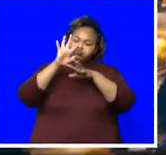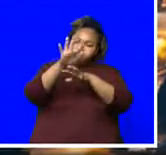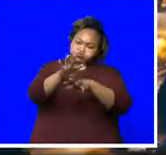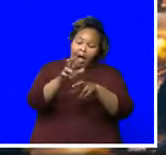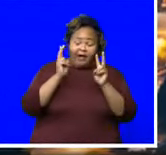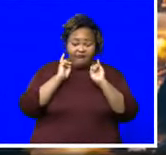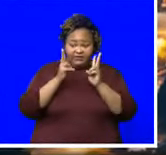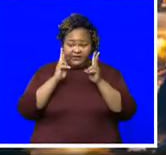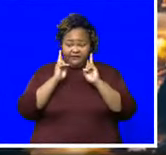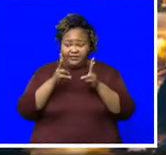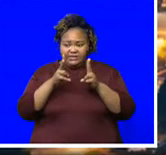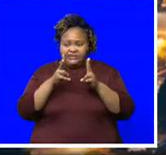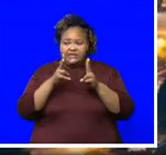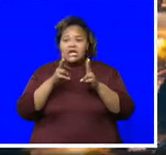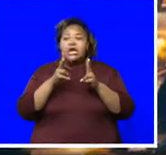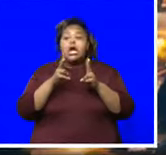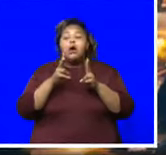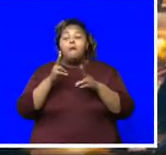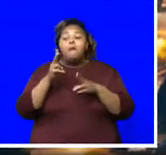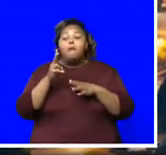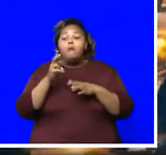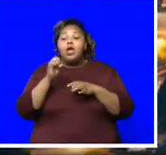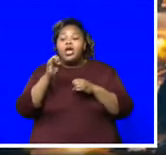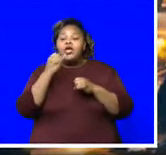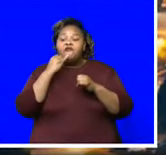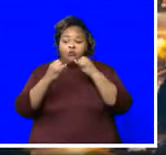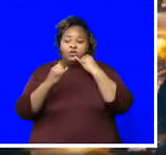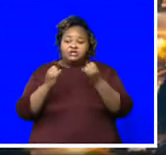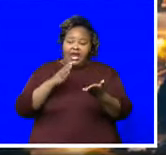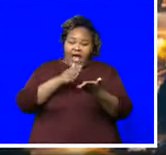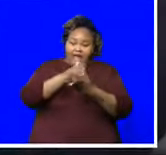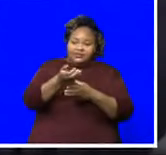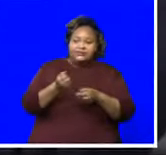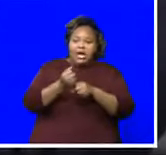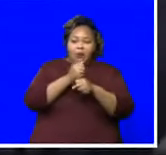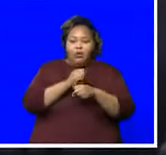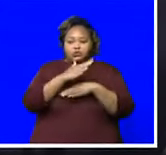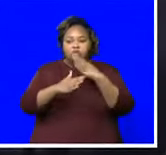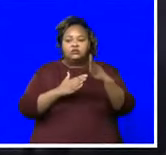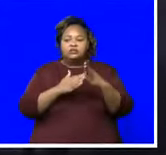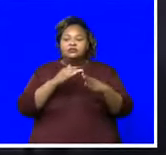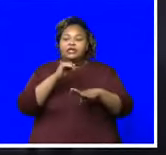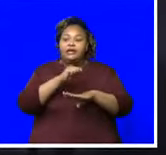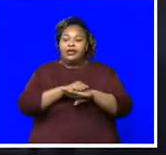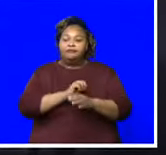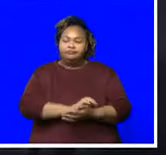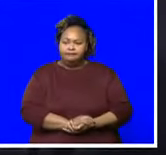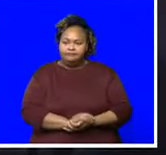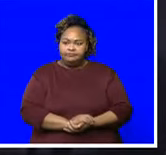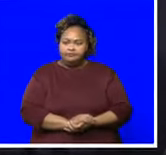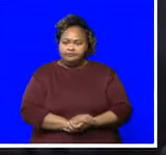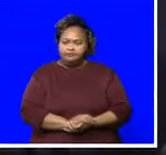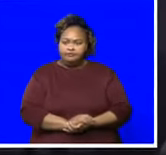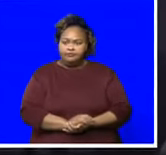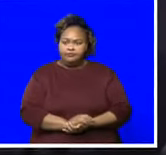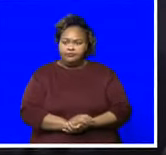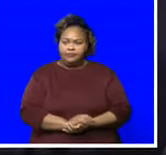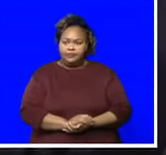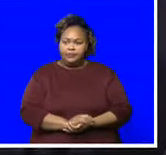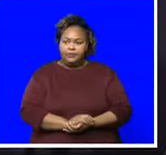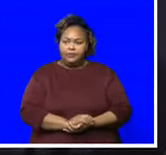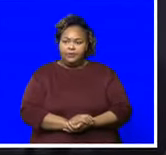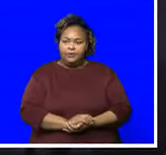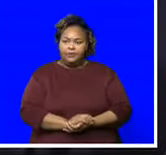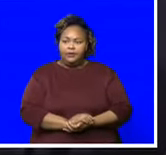kelilanga lemisamo la kamhlaba beceleti International Museum Day Lelanga legubha imisamo la kamhlaba kulomnyaka